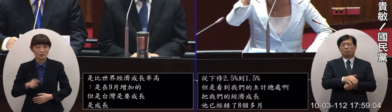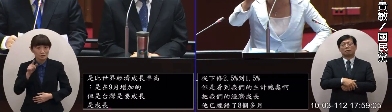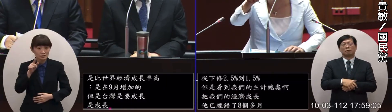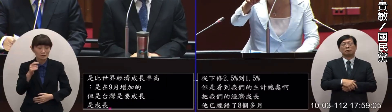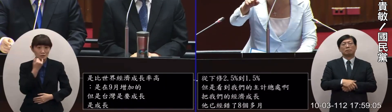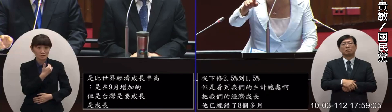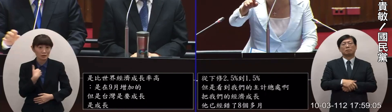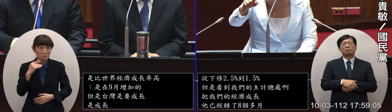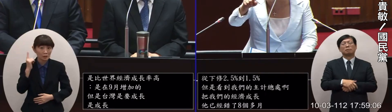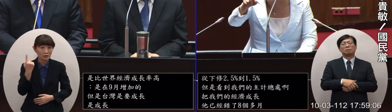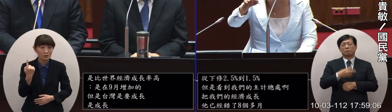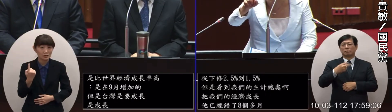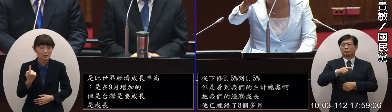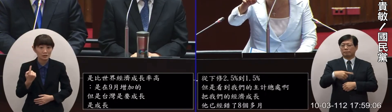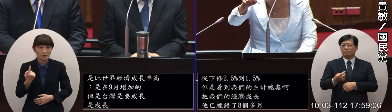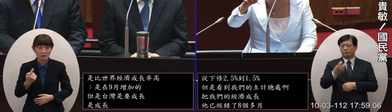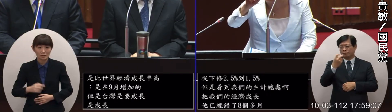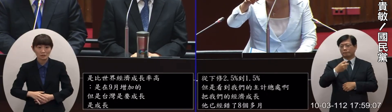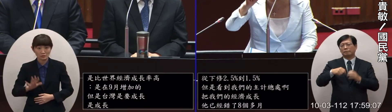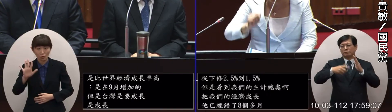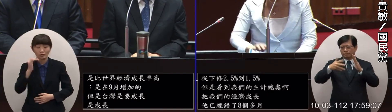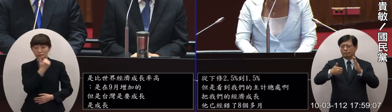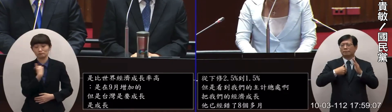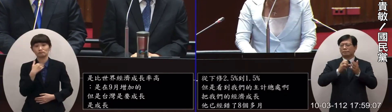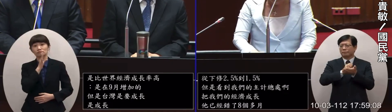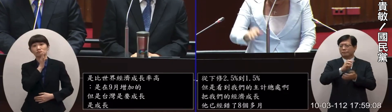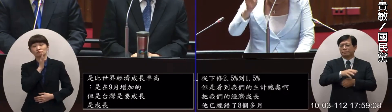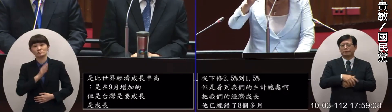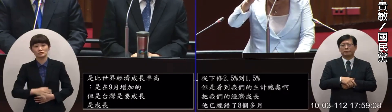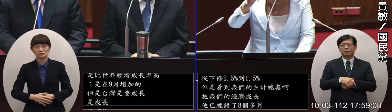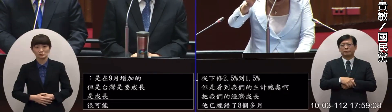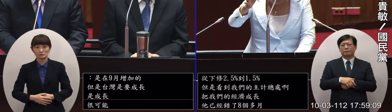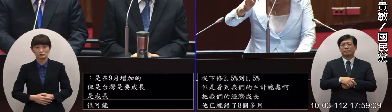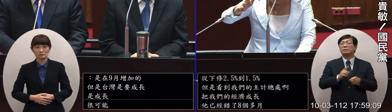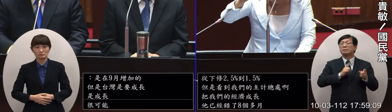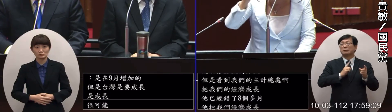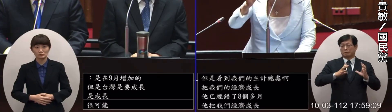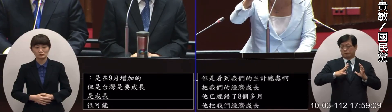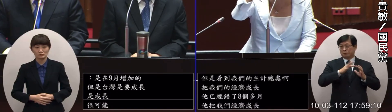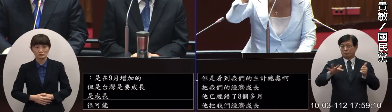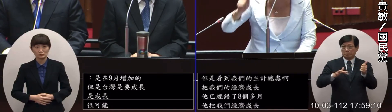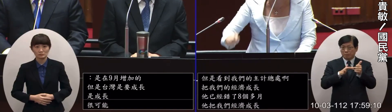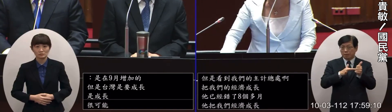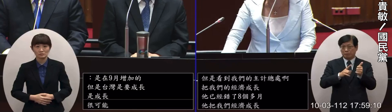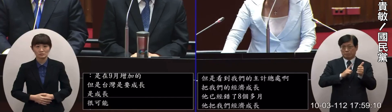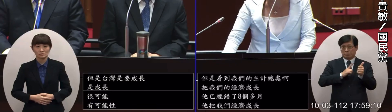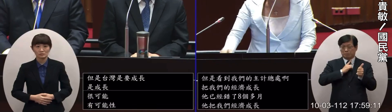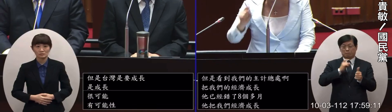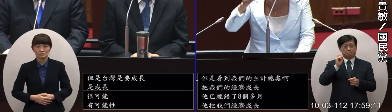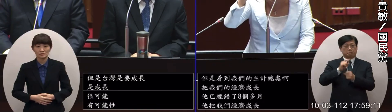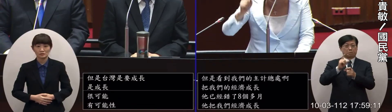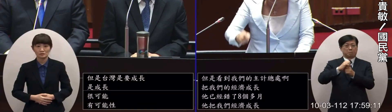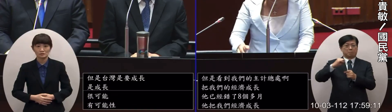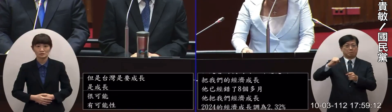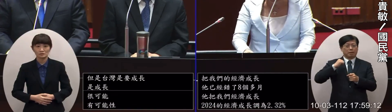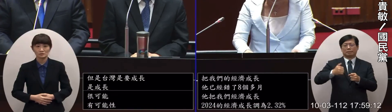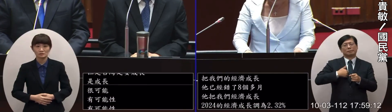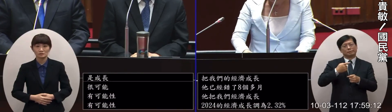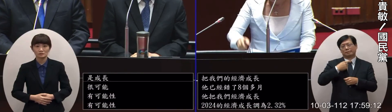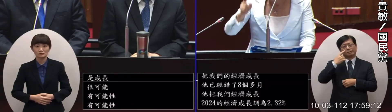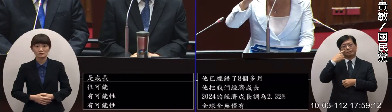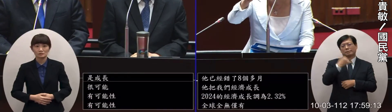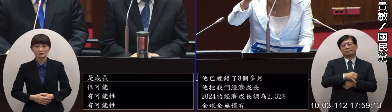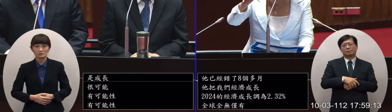们再看一下呢，院长，我再跟您报告，您的官员的放话成绩啊，惨不忍睹